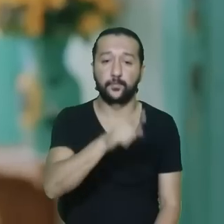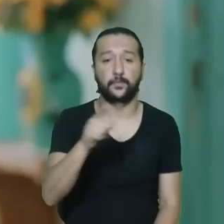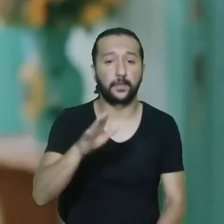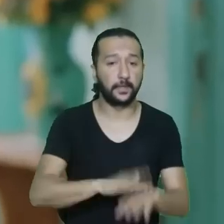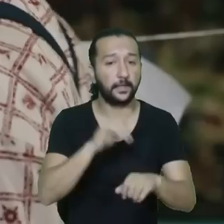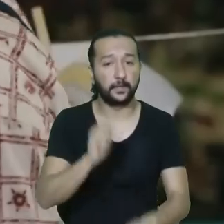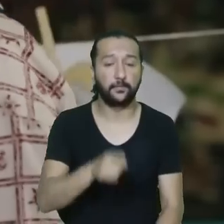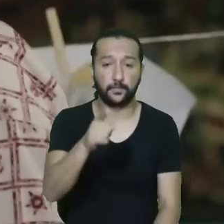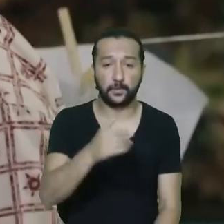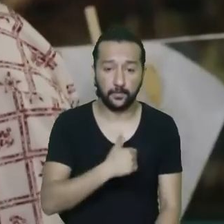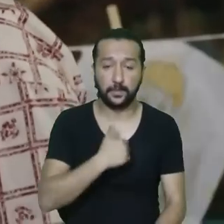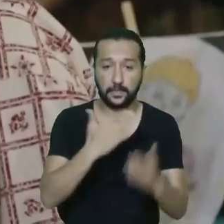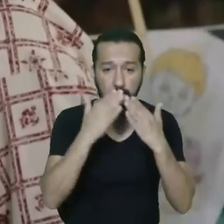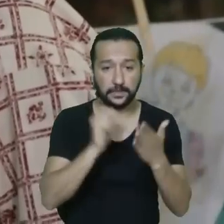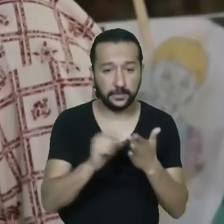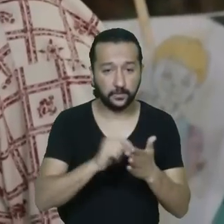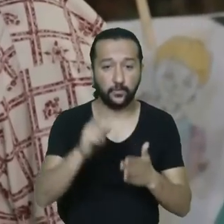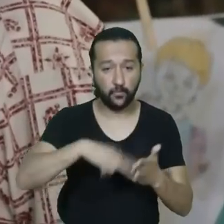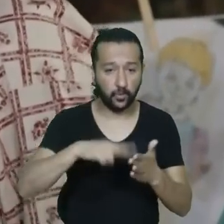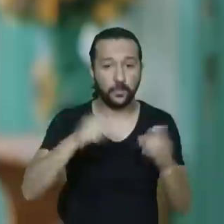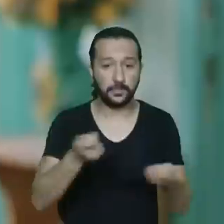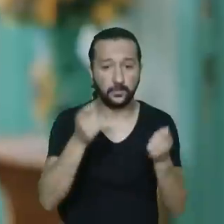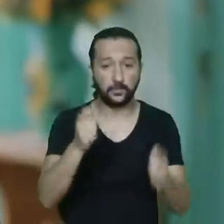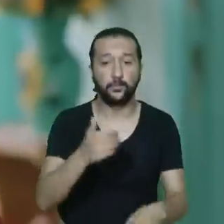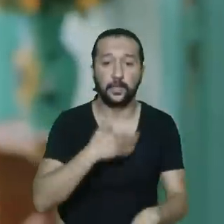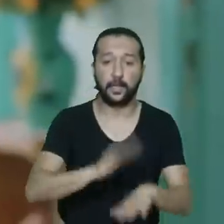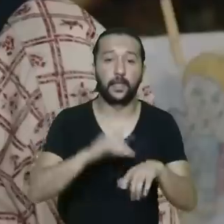Ne yaptın ya? Ben ders yazıyordum. Boyama